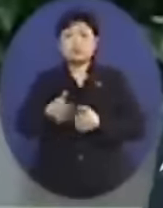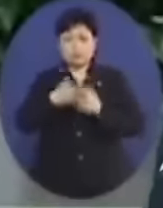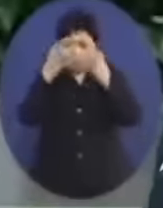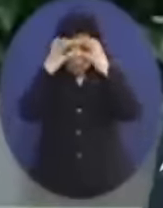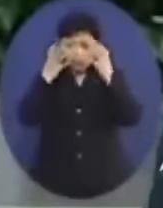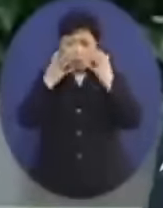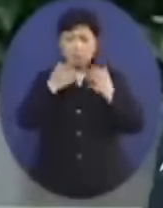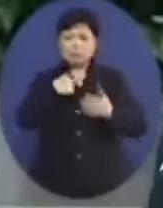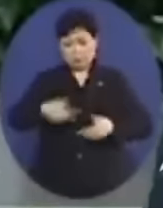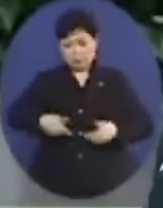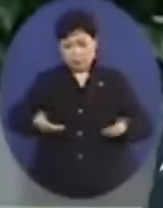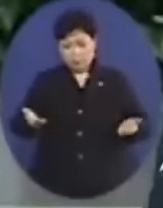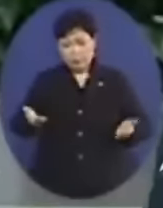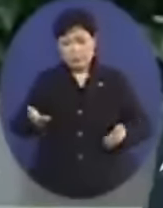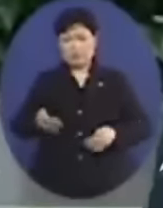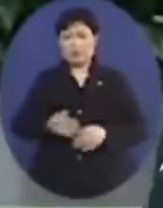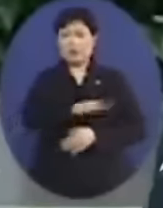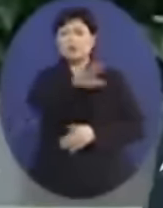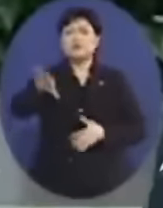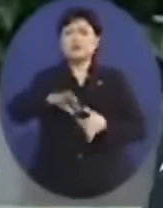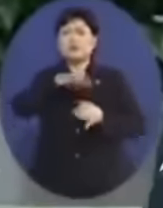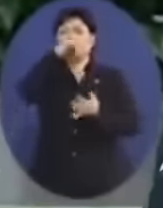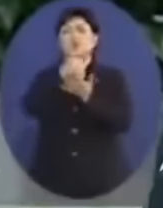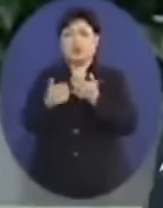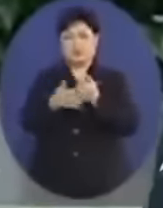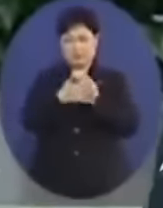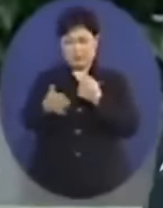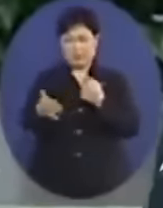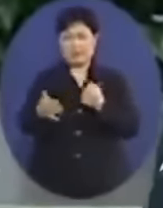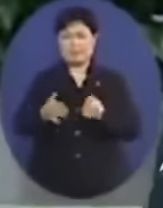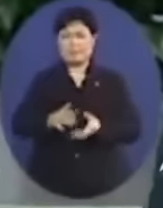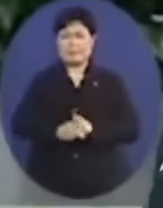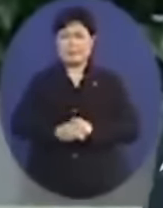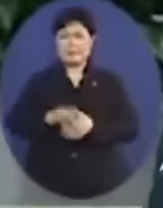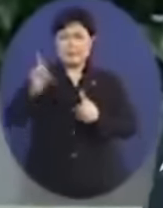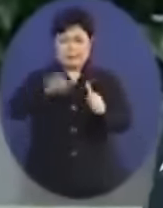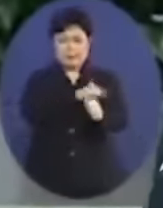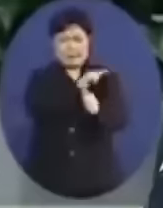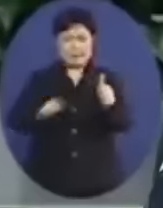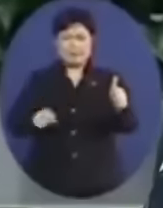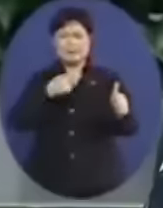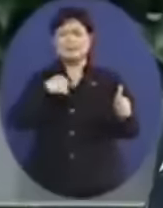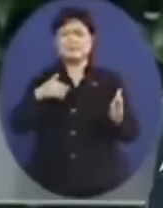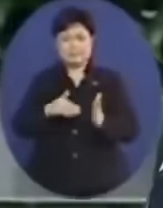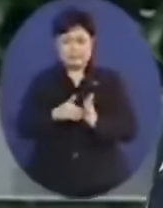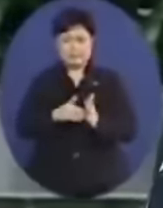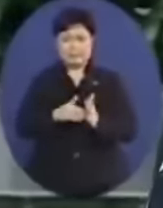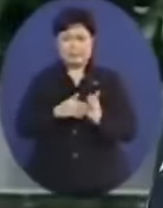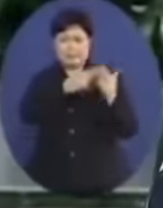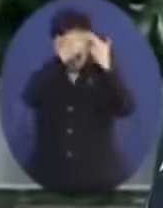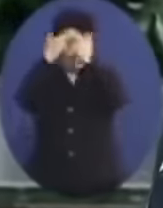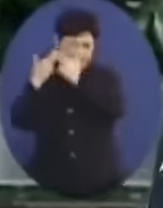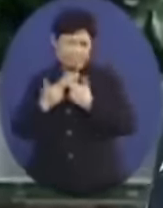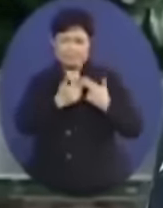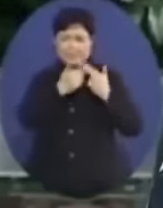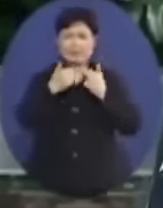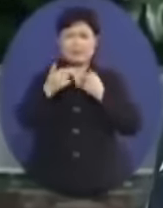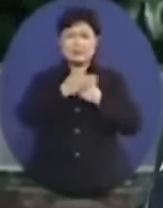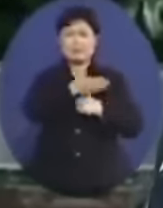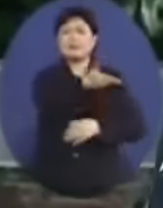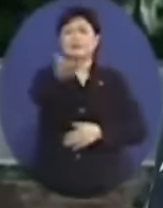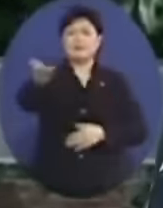필요가 없는 것입니다 우리 죄 때문에 얻어맞은 것입니다 그러므로